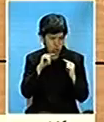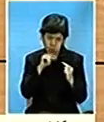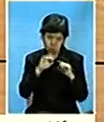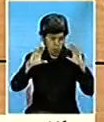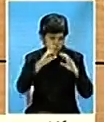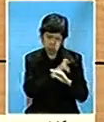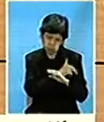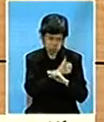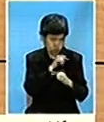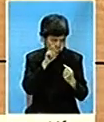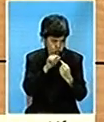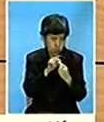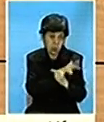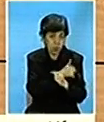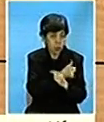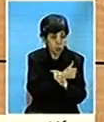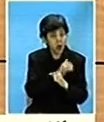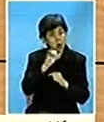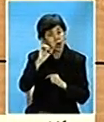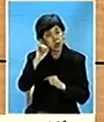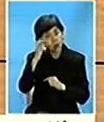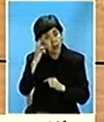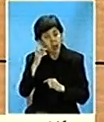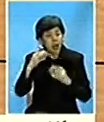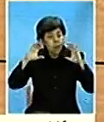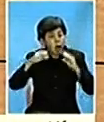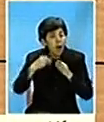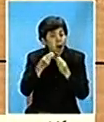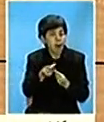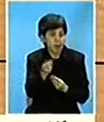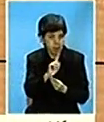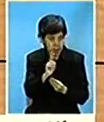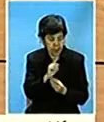บาลในเรื่องสาธารณสุขและสวัสดิการของรัฐนะครับ